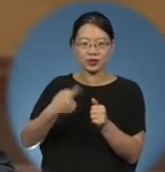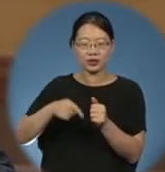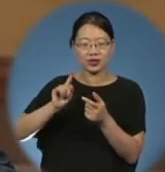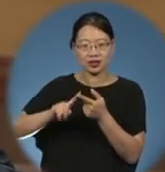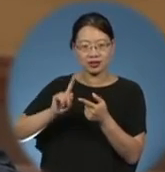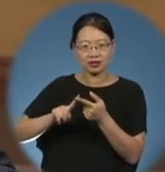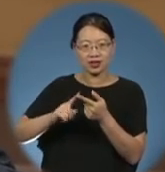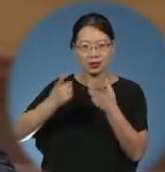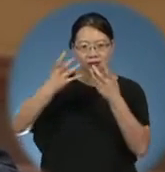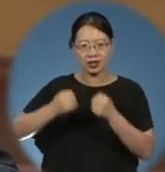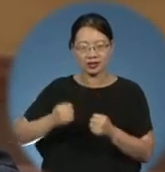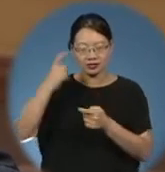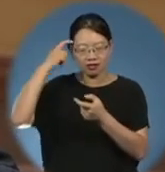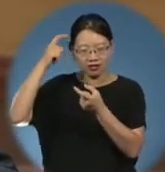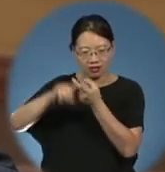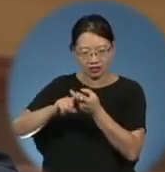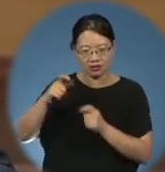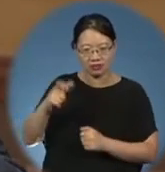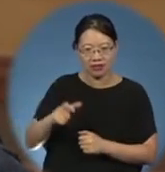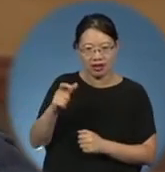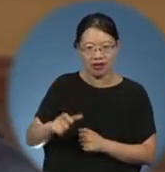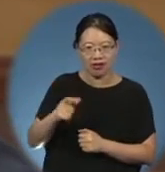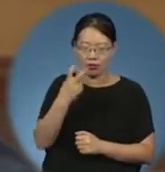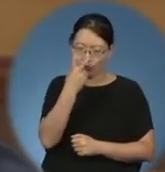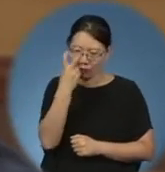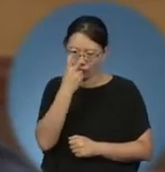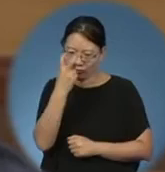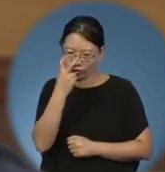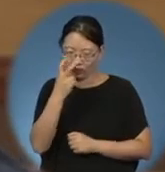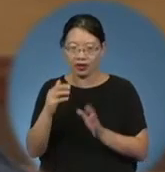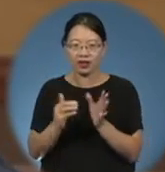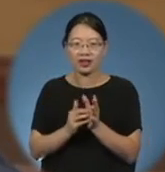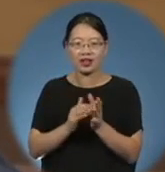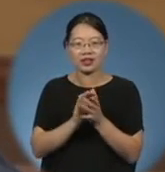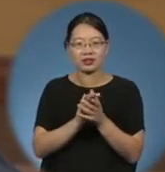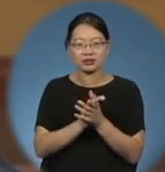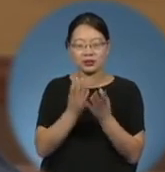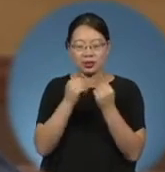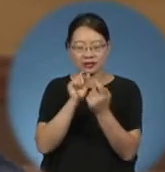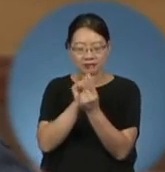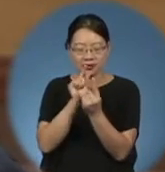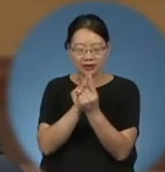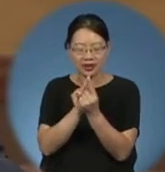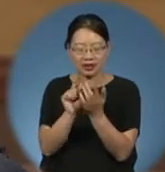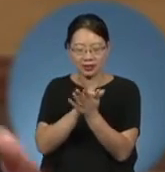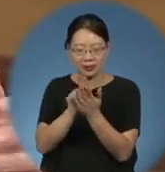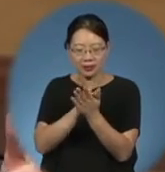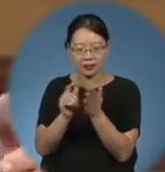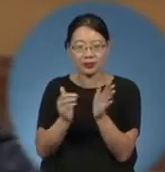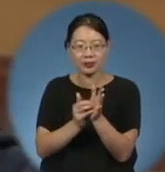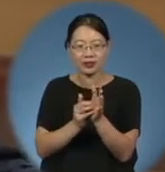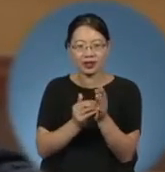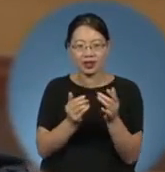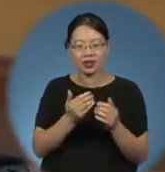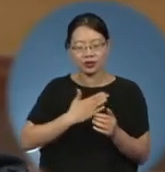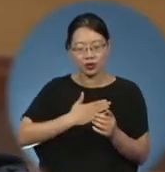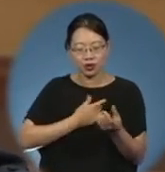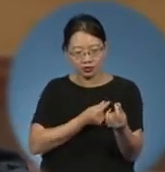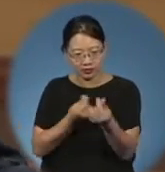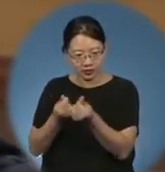대해서 많은 관심을 갖고 예 관찰 했으며 예 친구도 많이 사는 거예요 근데 저희 하고 유사점 도